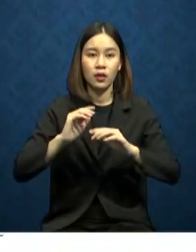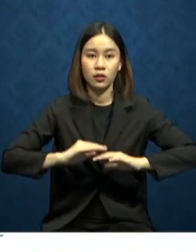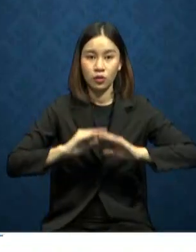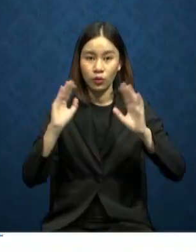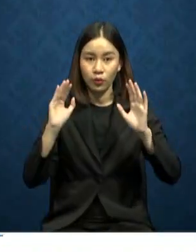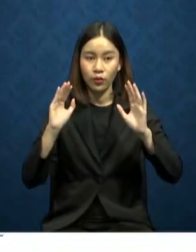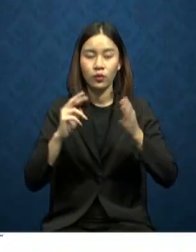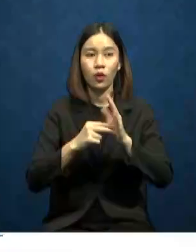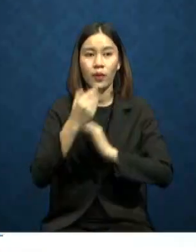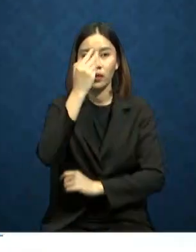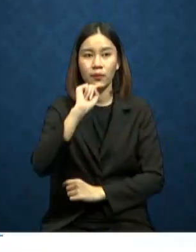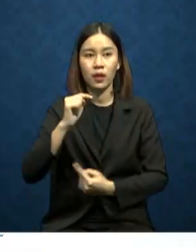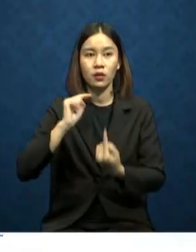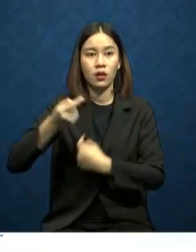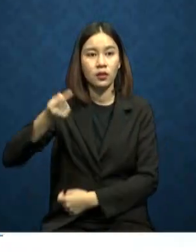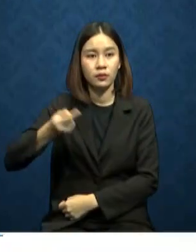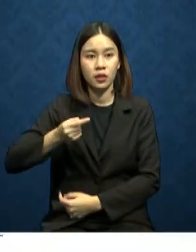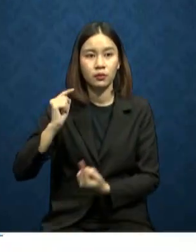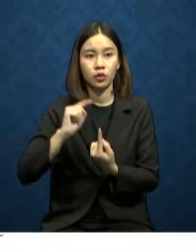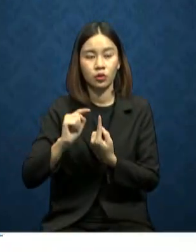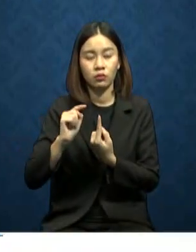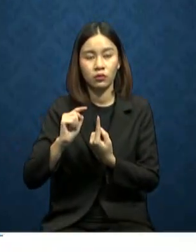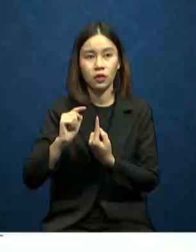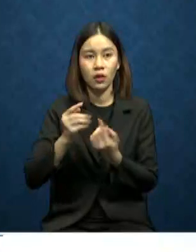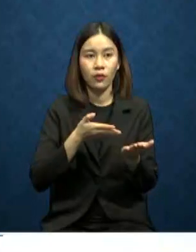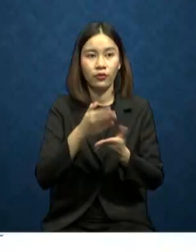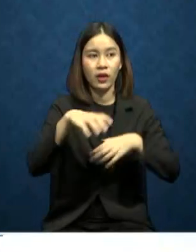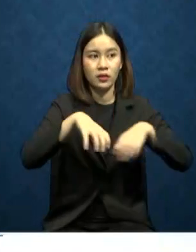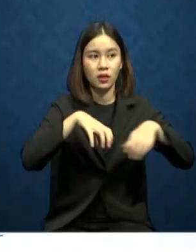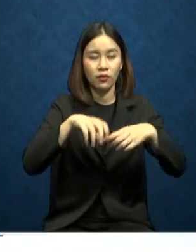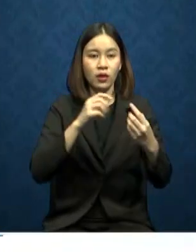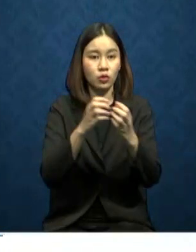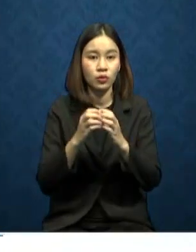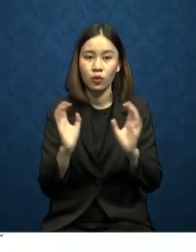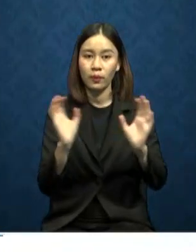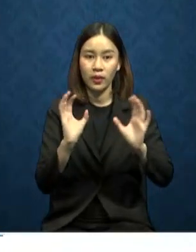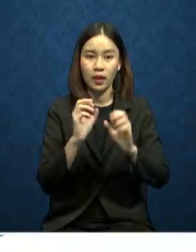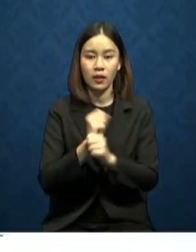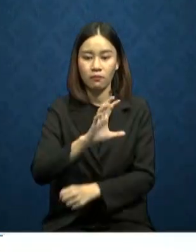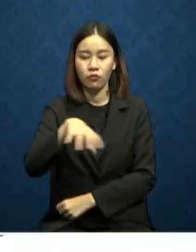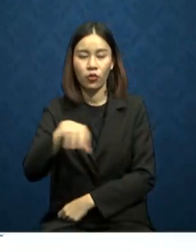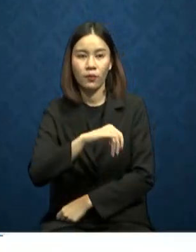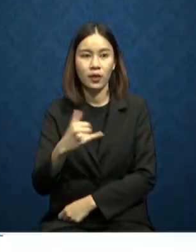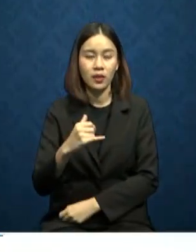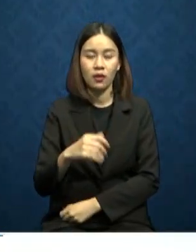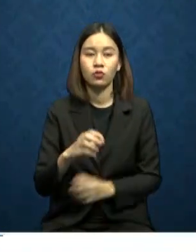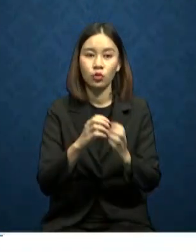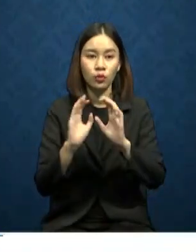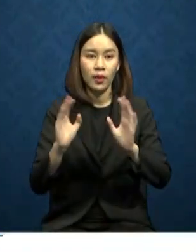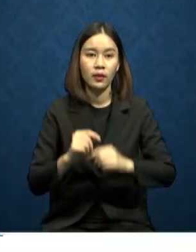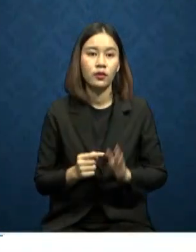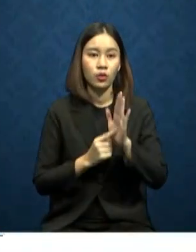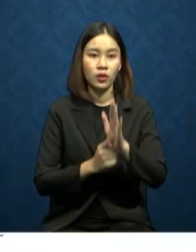เว้นก็เพื่อคงไว้ซึ่งการไม่ให้ฝ่ายบริหารเข้าแทรกแซงองค์กรบางประเภทขออนุญาตยกตัวอย่างอย่าง